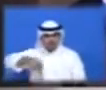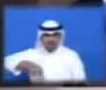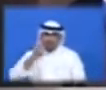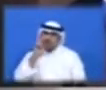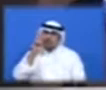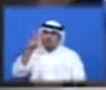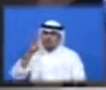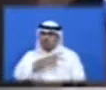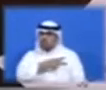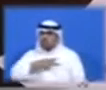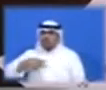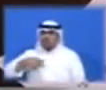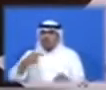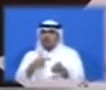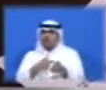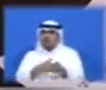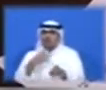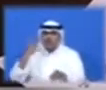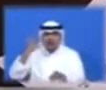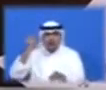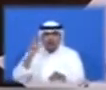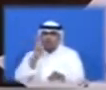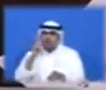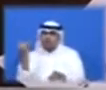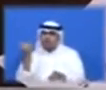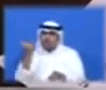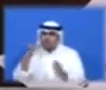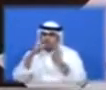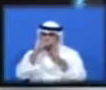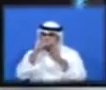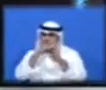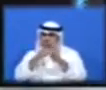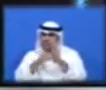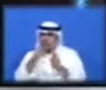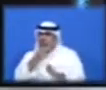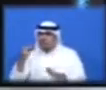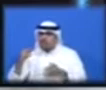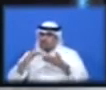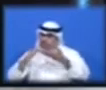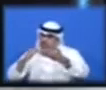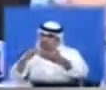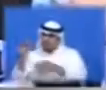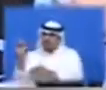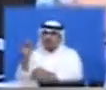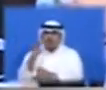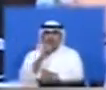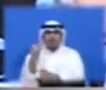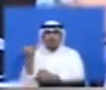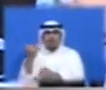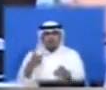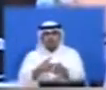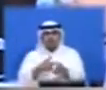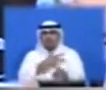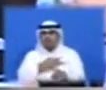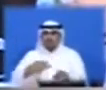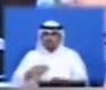الصحة وأنشطتها بغية التعرف على النقاط والتوصيات المنفذة في الحقل الصحي. انطلاقة